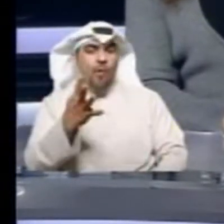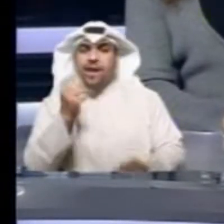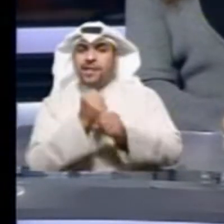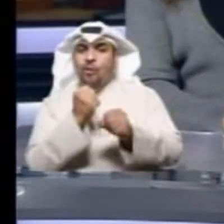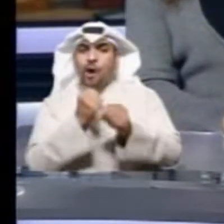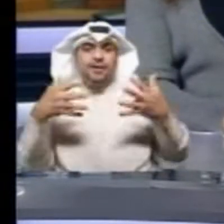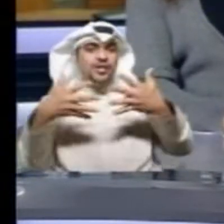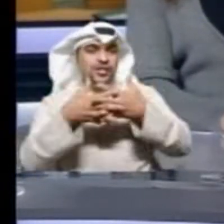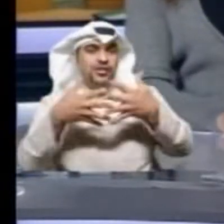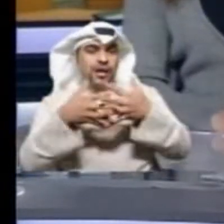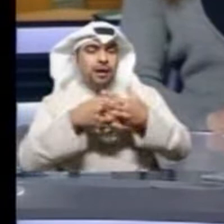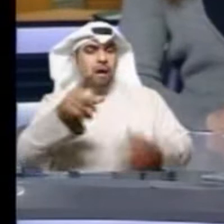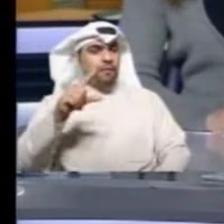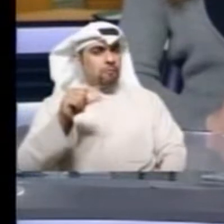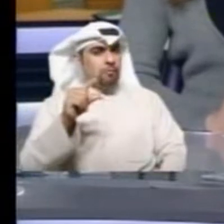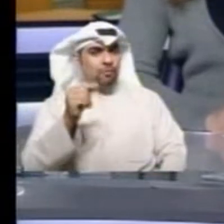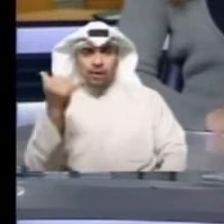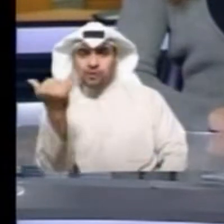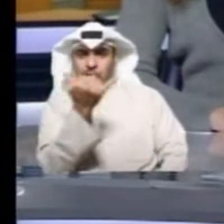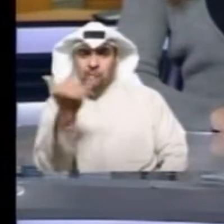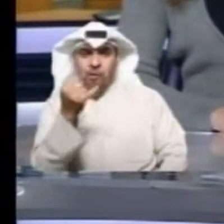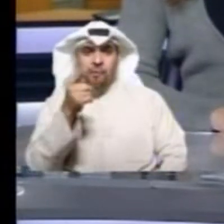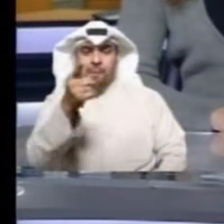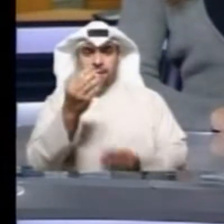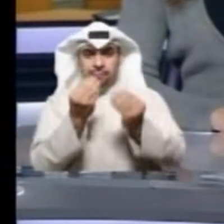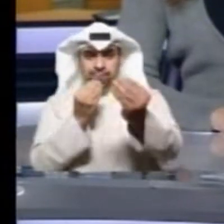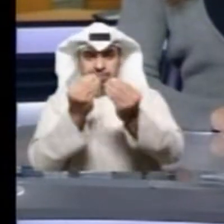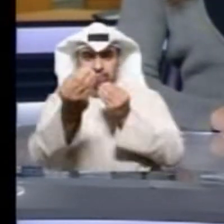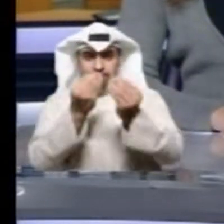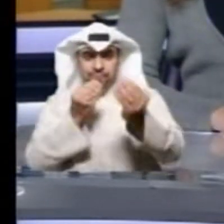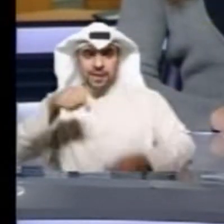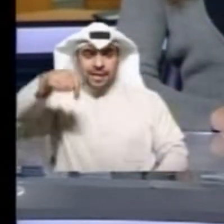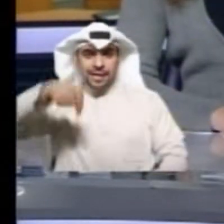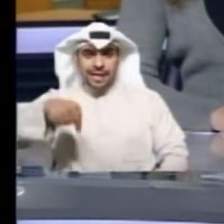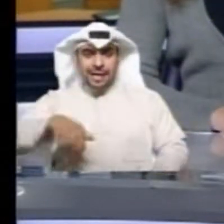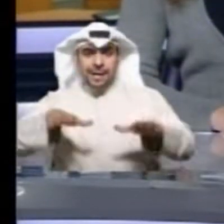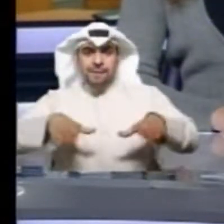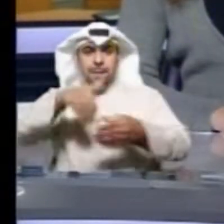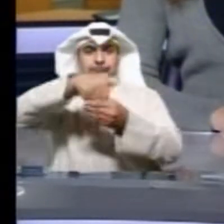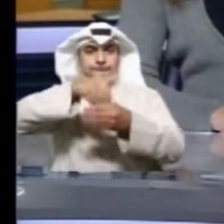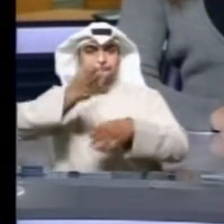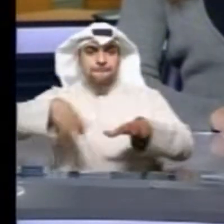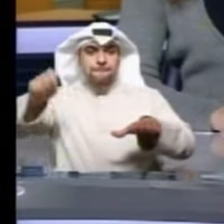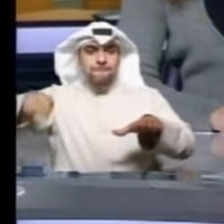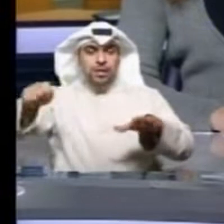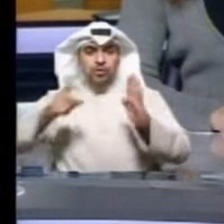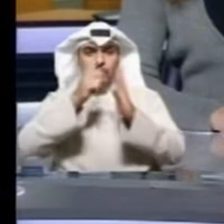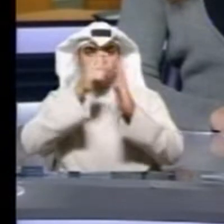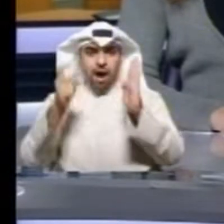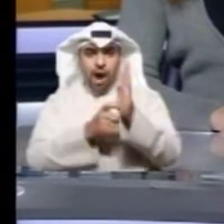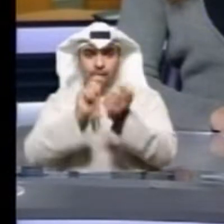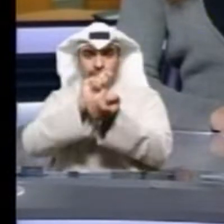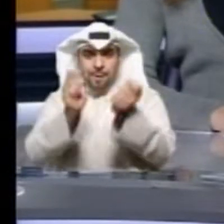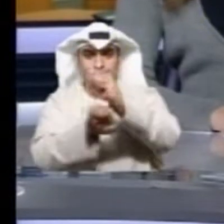هذا الجانب أبرز الجوانب الإيجابية التي حرص عليها المشرع في مجلس الأمة من خلال تعديلات قانون العمل في